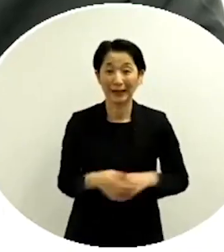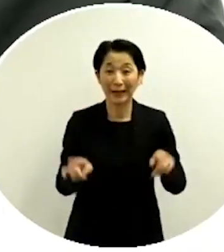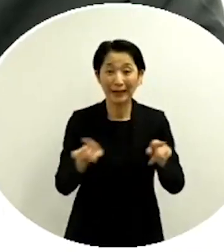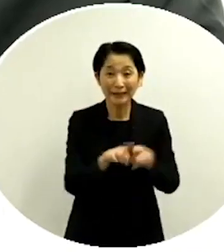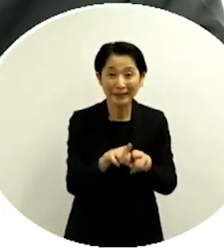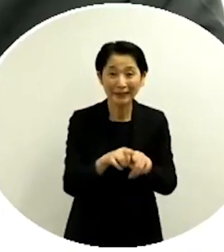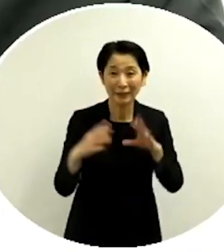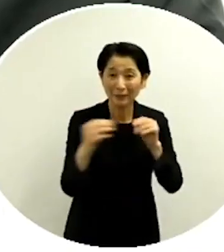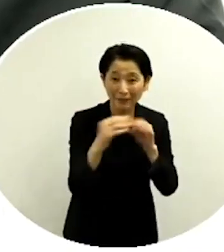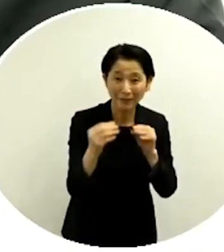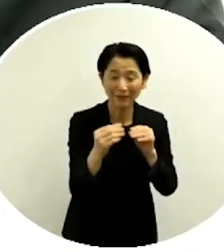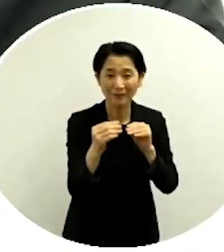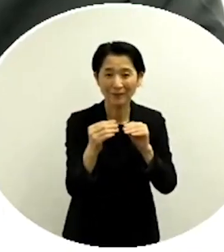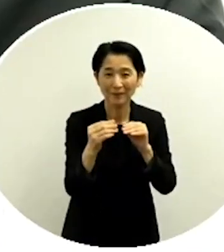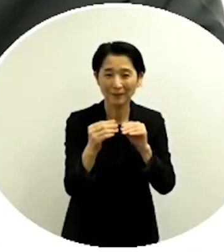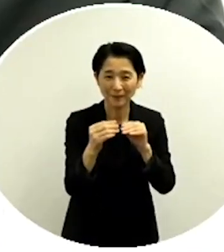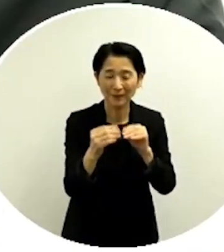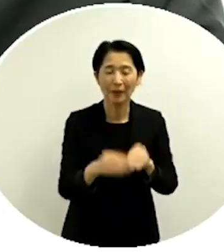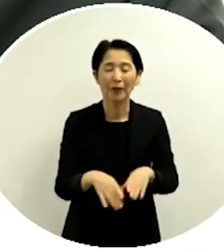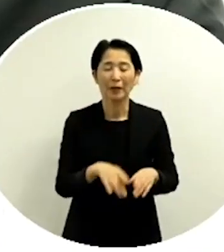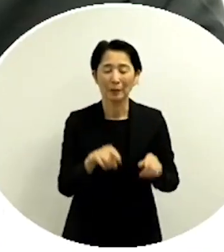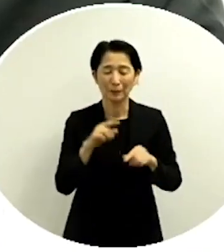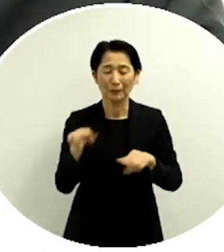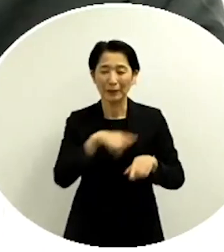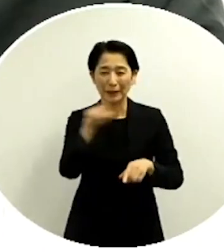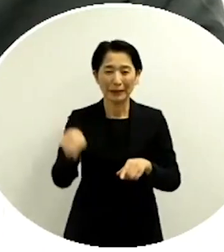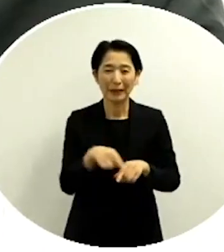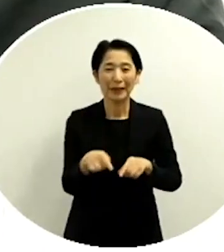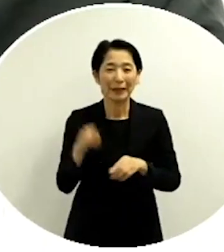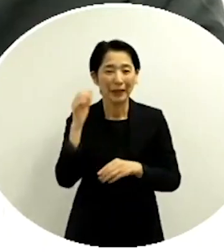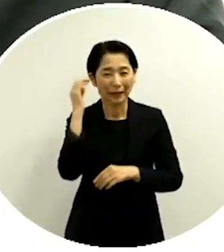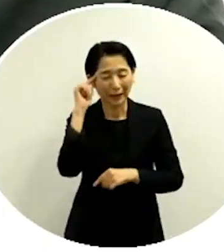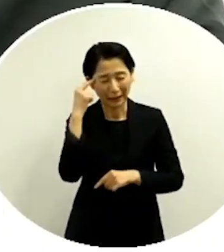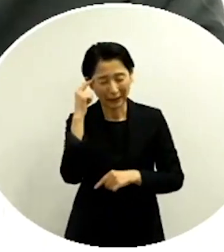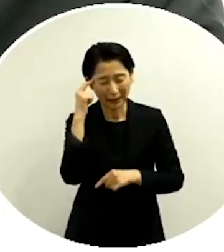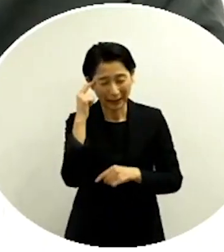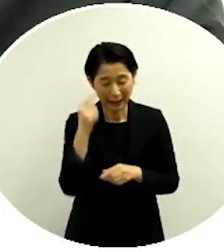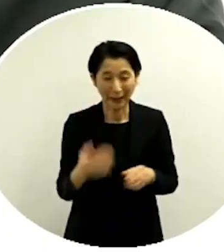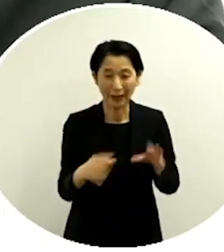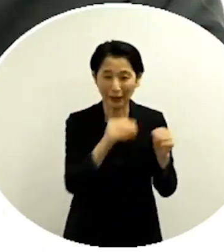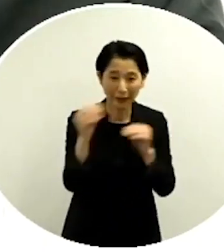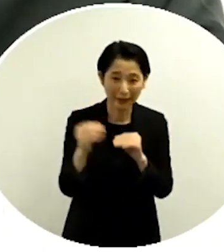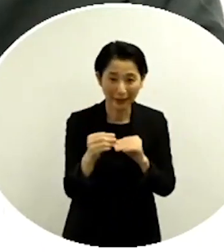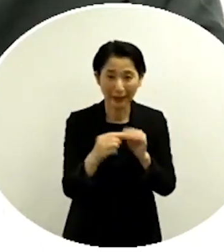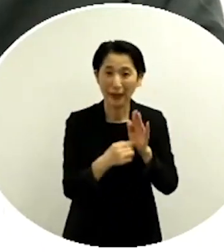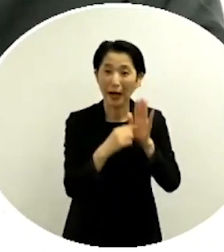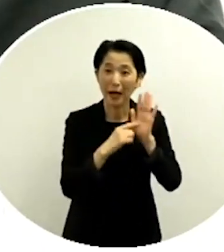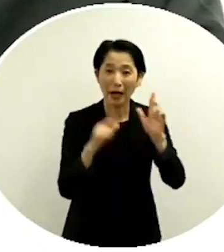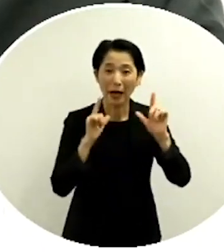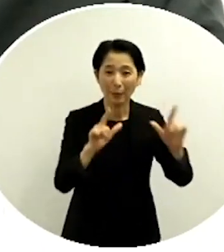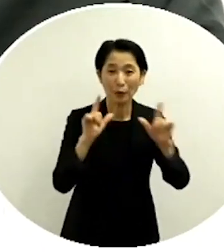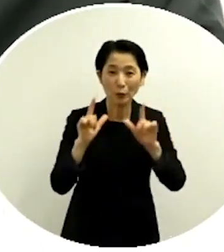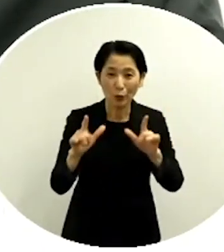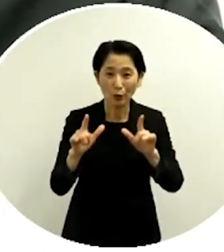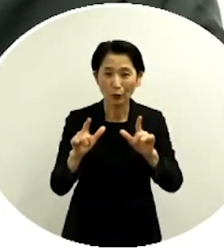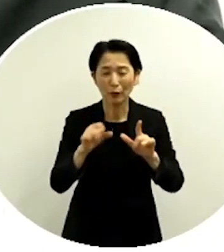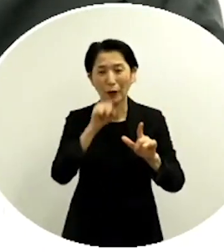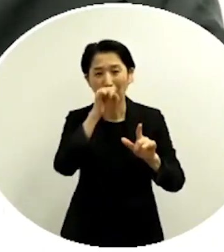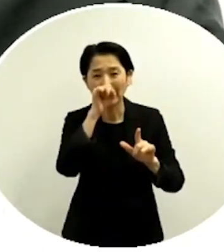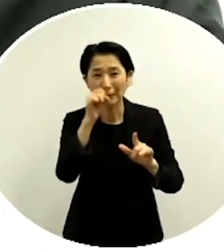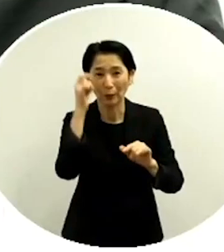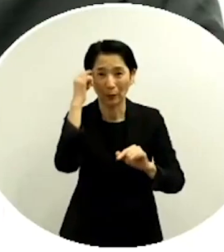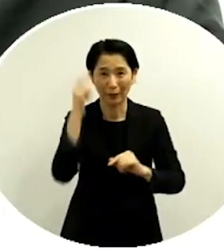議論しようよ一緒にまだボーイを発表しようよっていう場はとても素敵だなぁと思って見てましたのではー